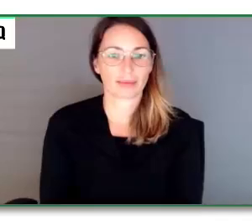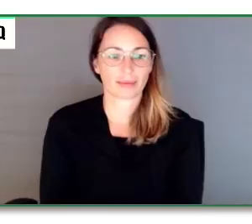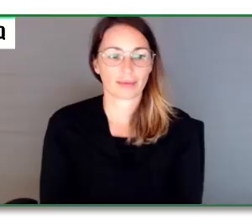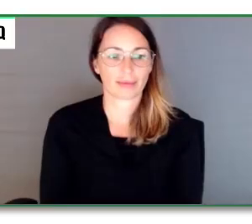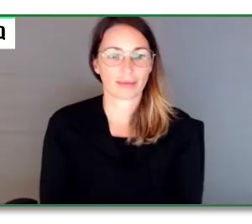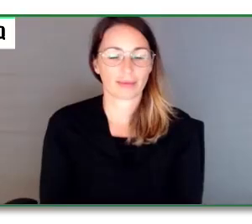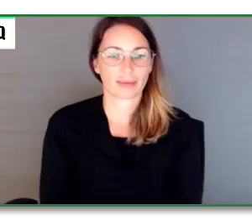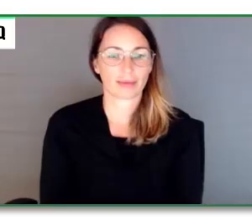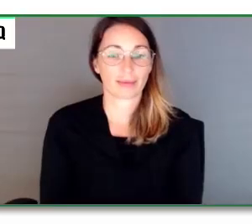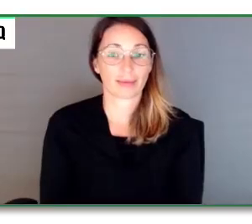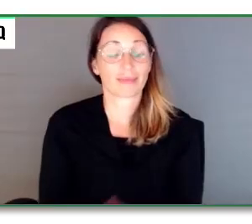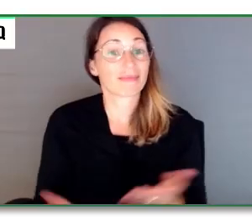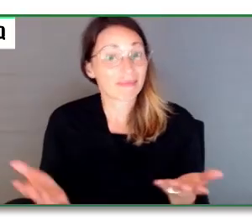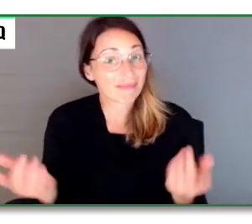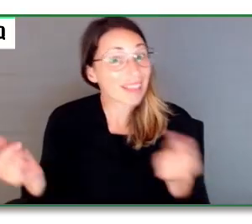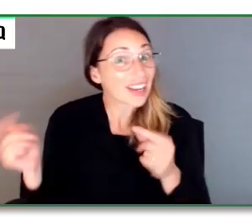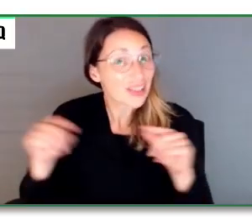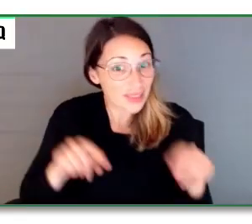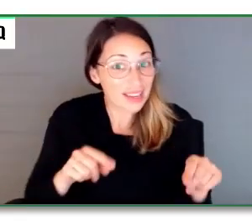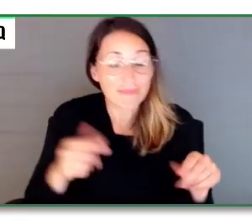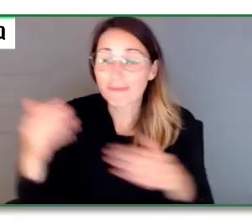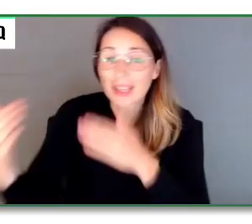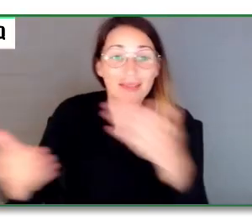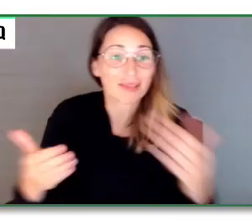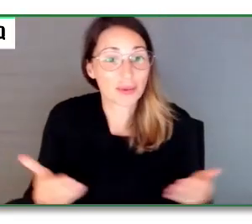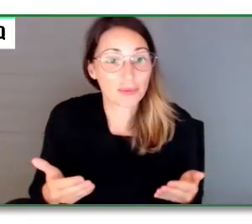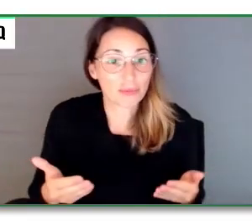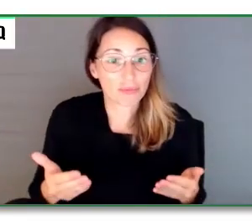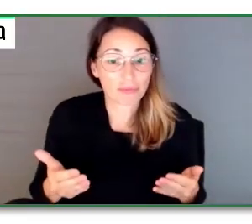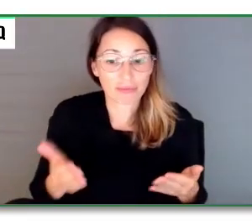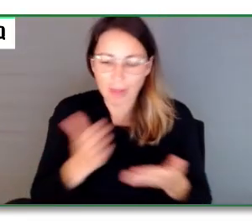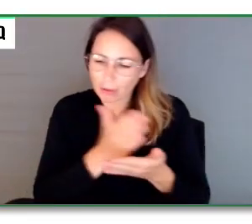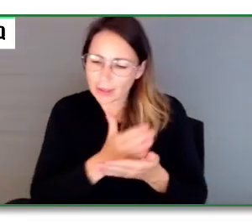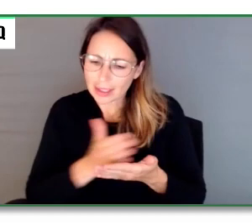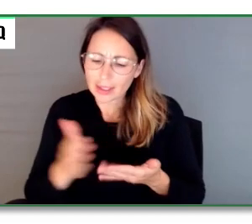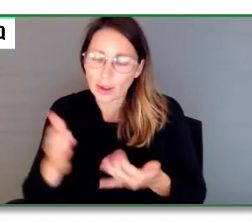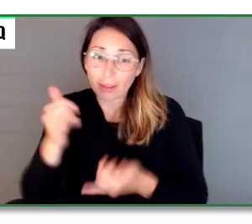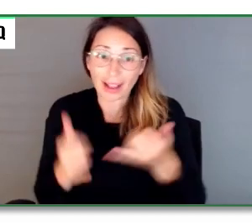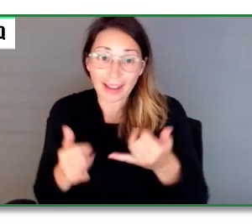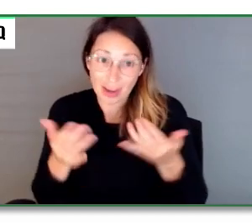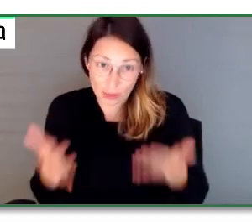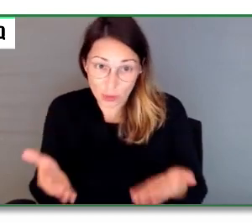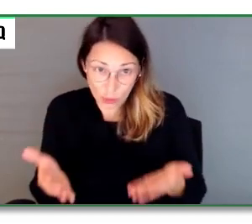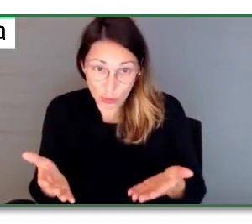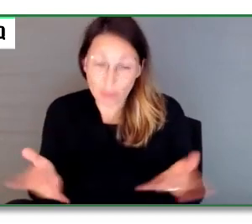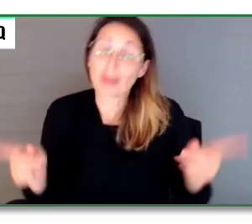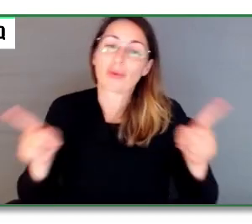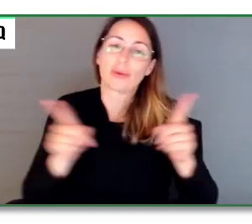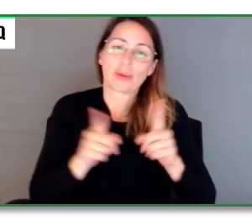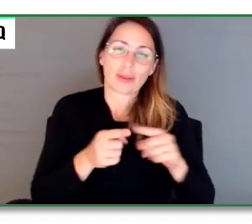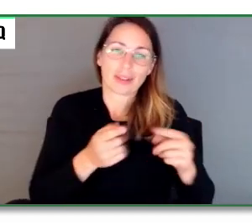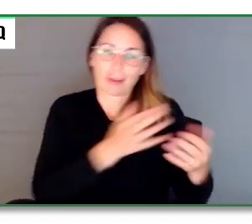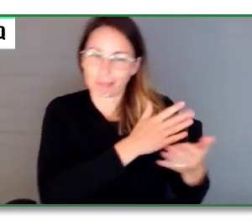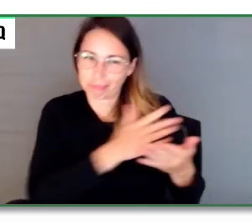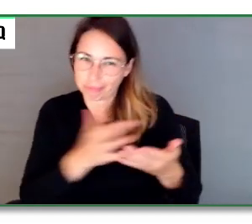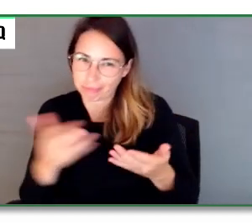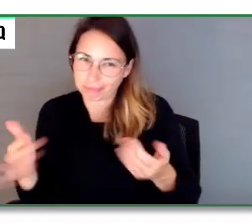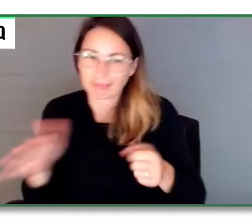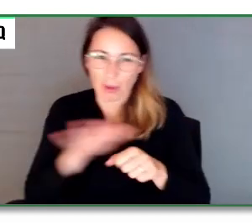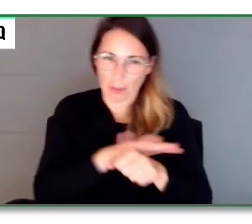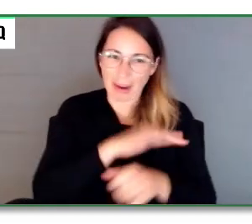Nous sommes de retour. Bienvenue à tous. C'est la dernière séance, non seulement pour aujourd'hui, mais pour toute la conférence. Un rappel